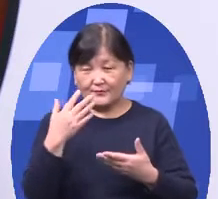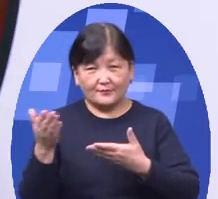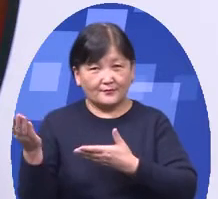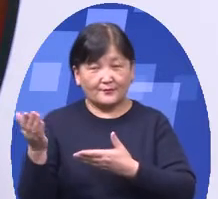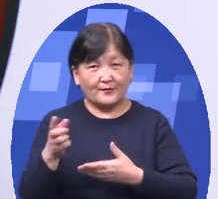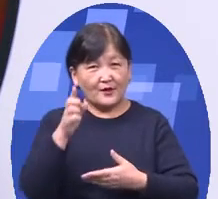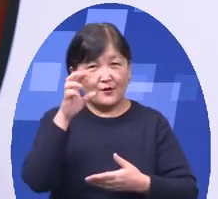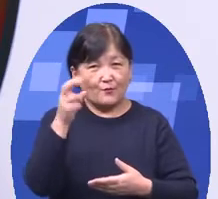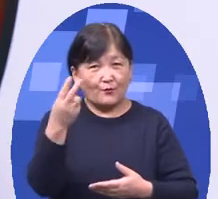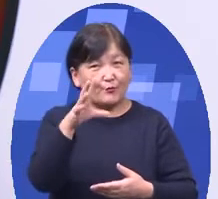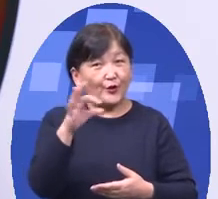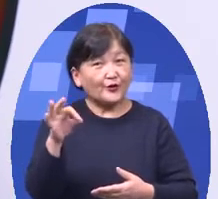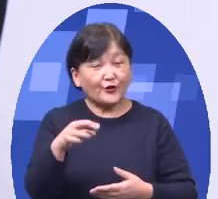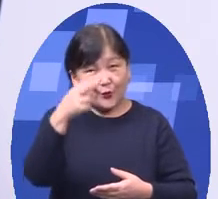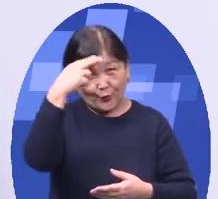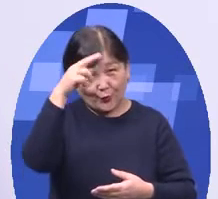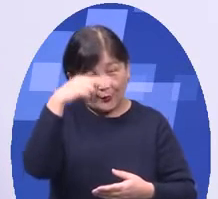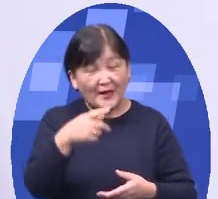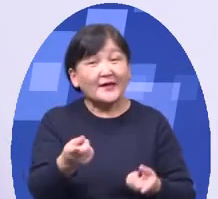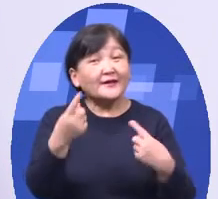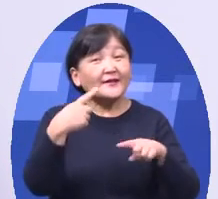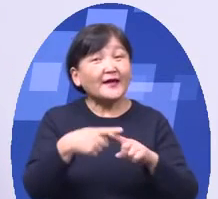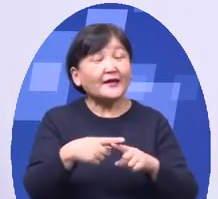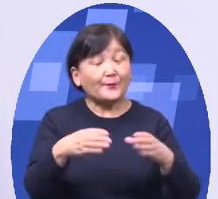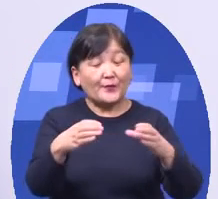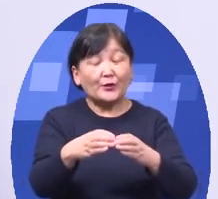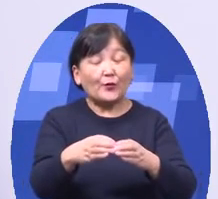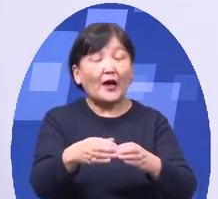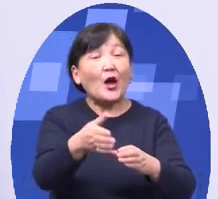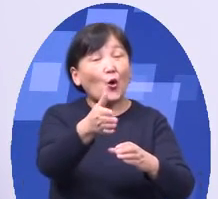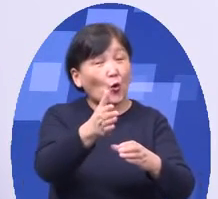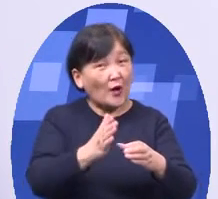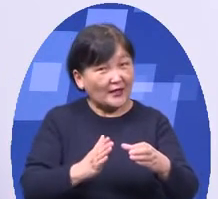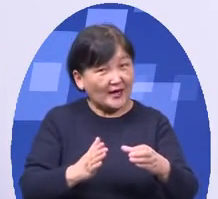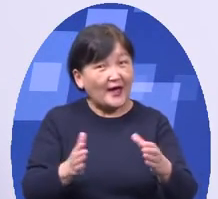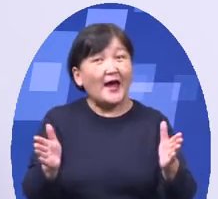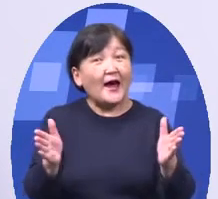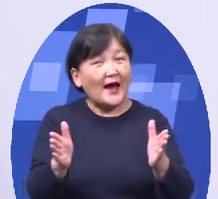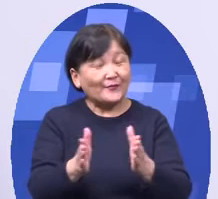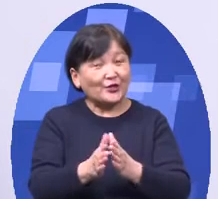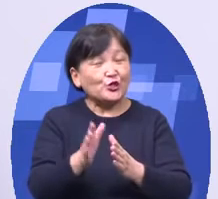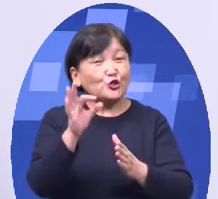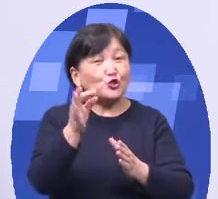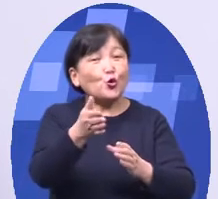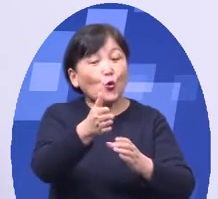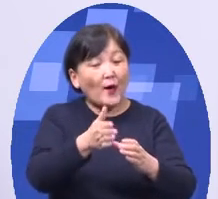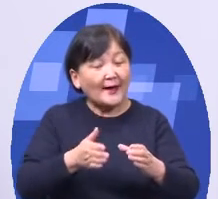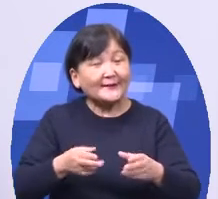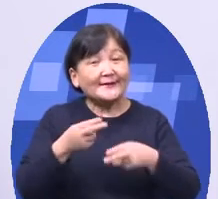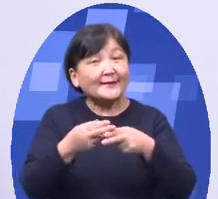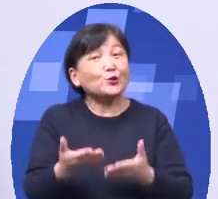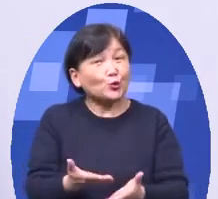За, одоо болдох хүү маань бэлугаа дахин хуваалаа. Бүгдэрэг хамтраад бэлугаа зөв хуваахад нь